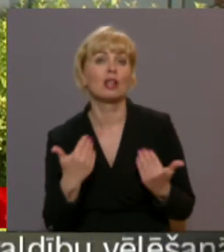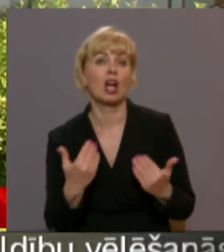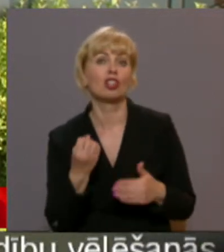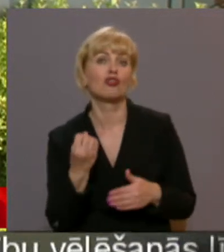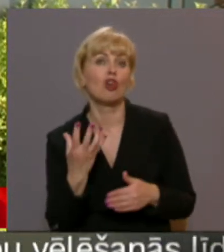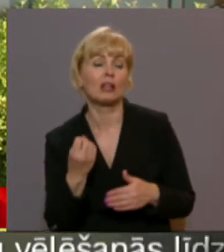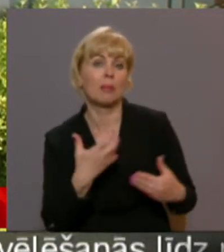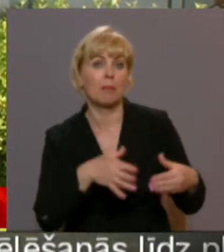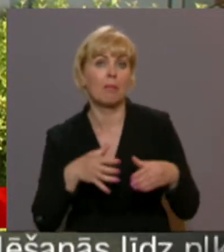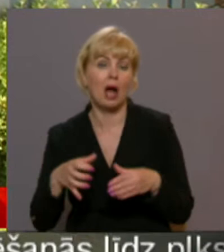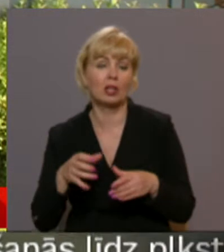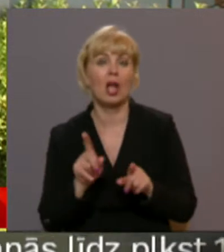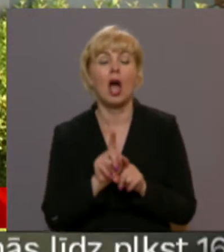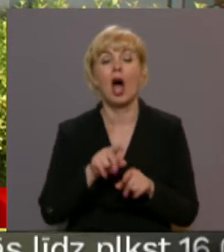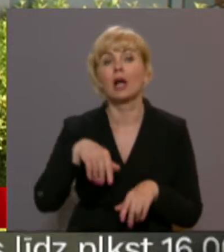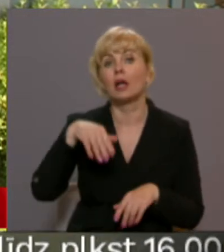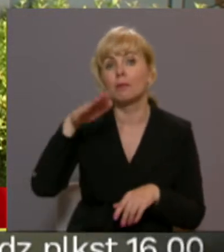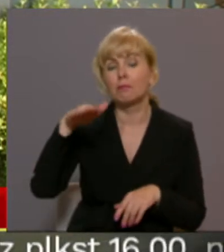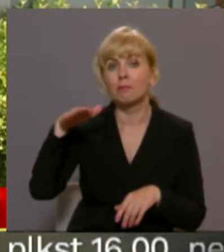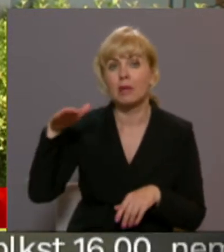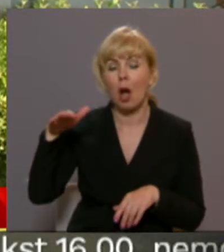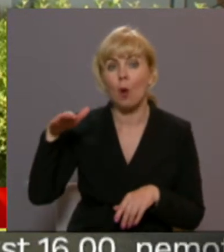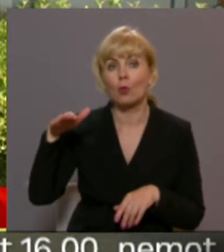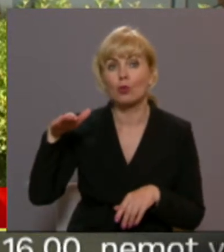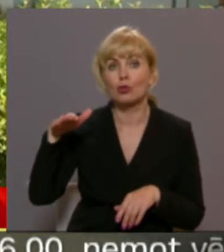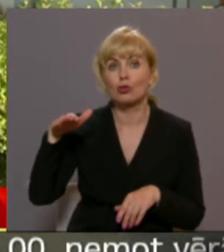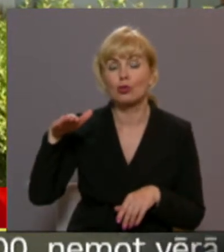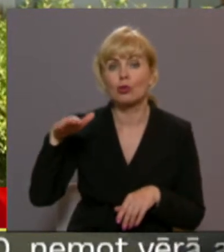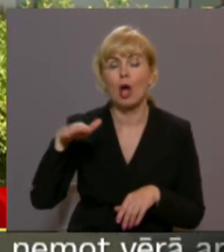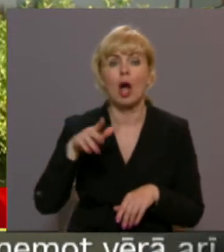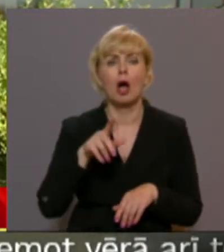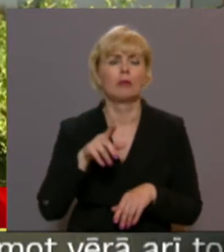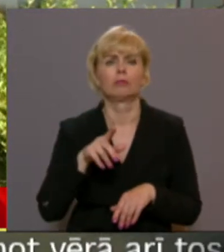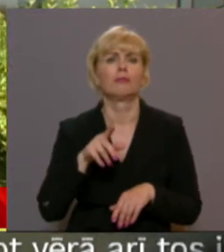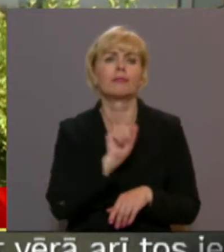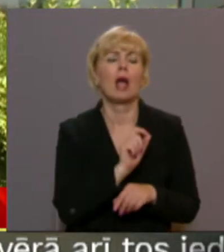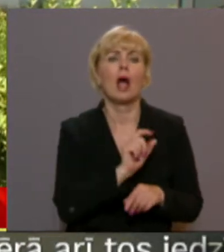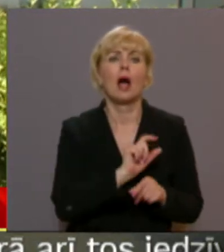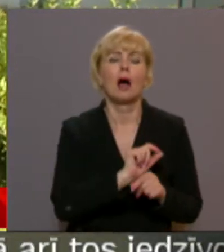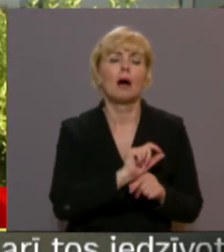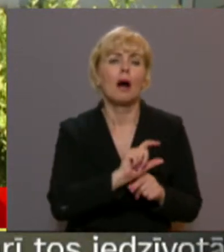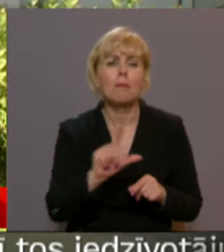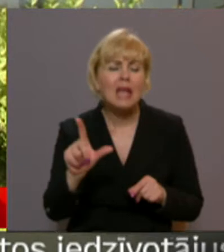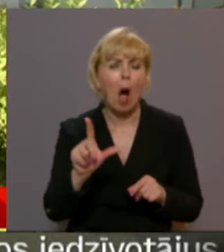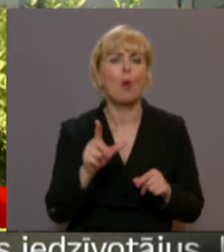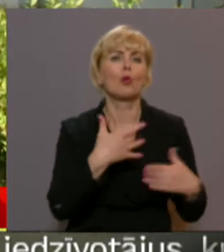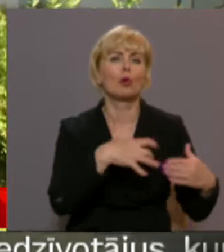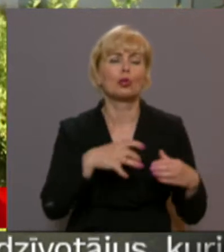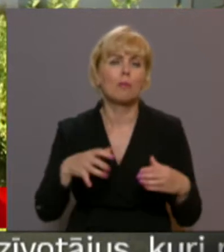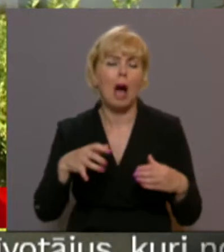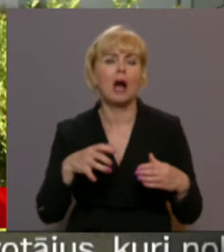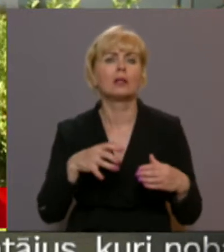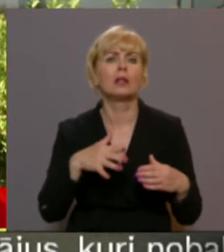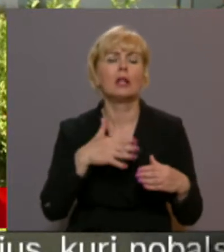14, un arī pieauguši paši partijas saraksti. Daudz cilvēku, ļaudis nevar saprast,